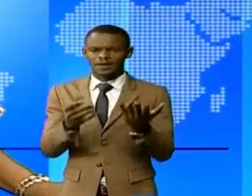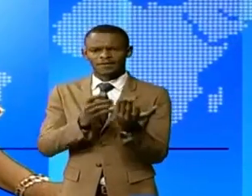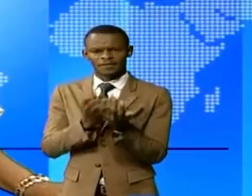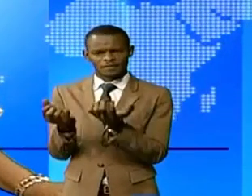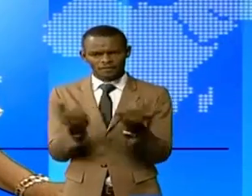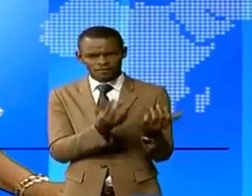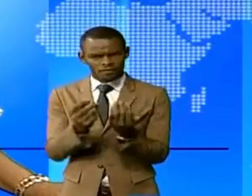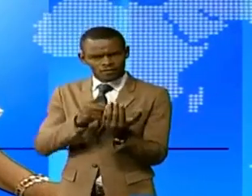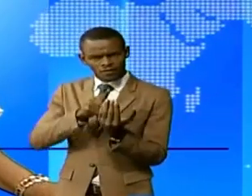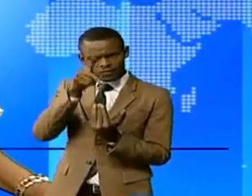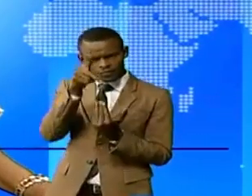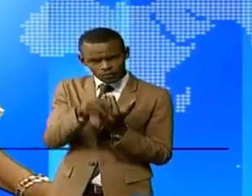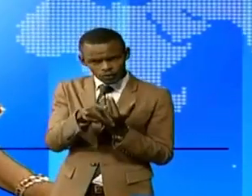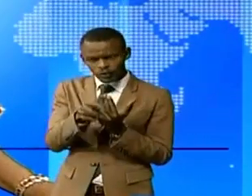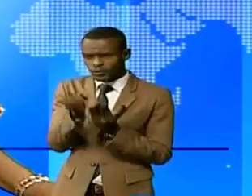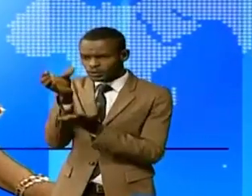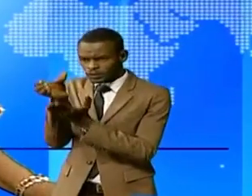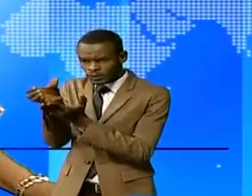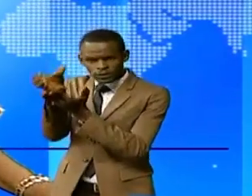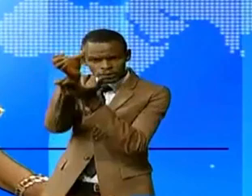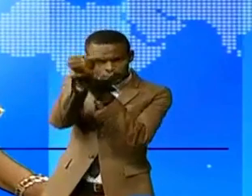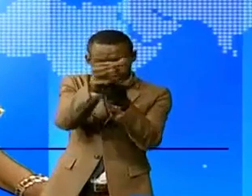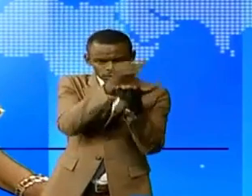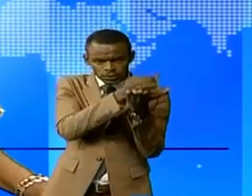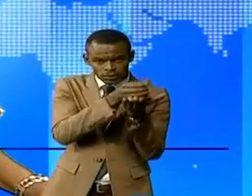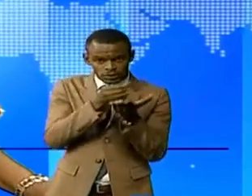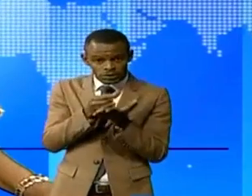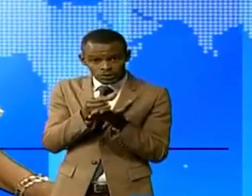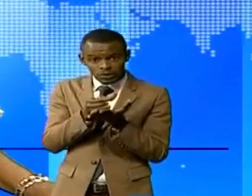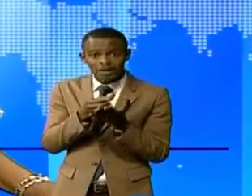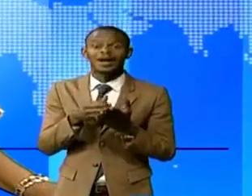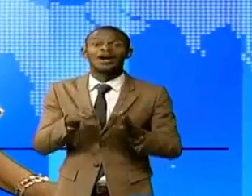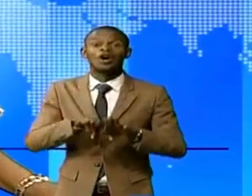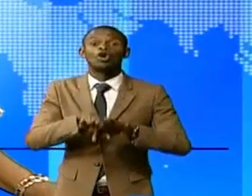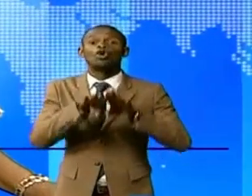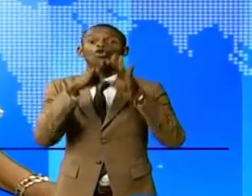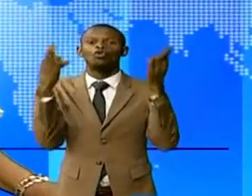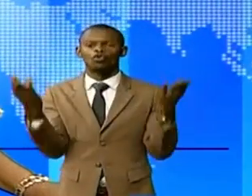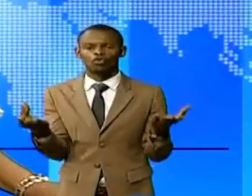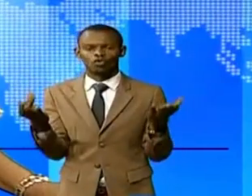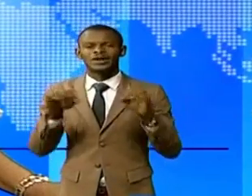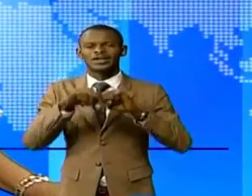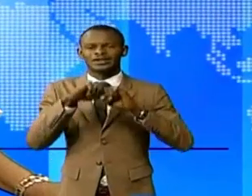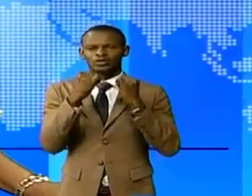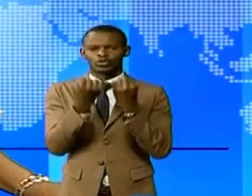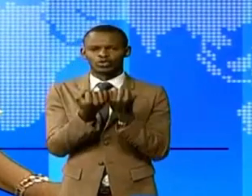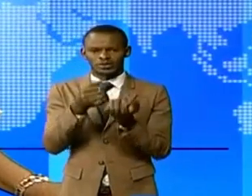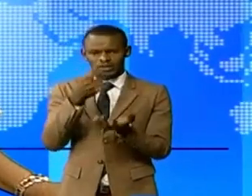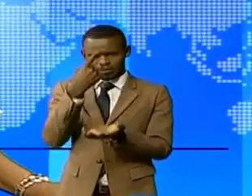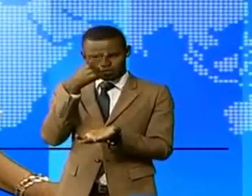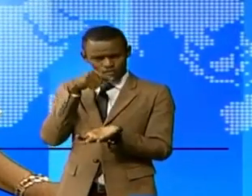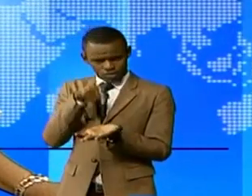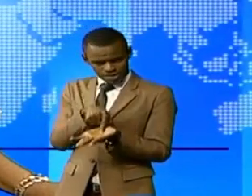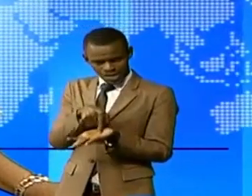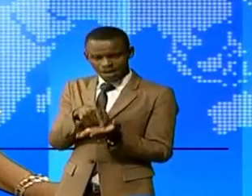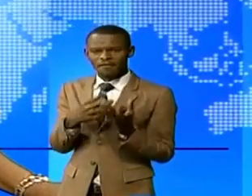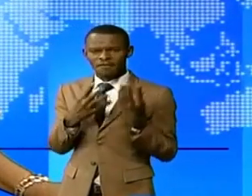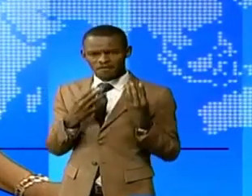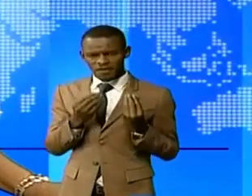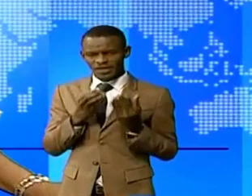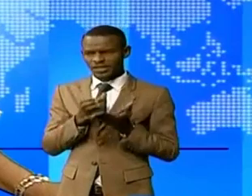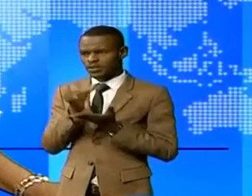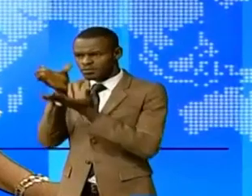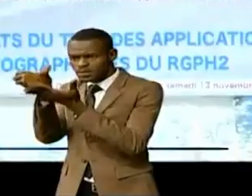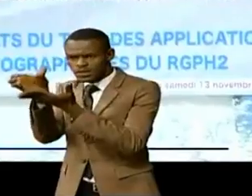travaux cartographiques de terrain a été ouvert à Kinshasa. Ceci pour baliser le terrain de l'opération de la cartographie.